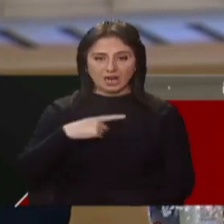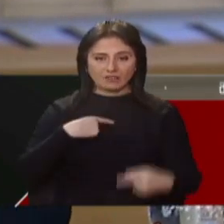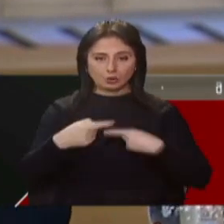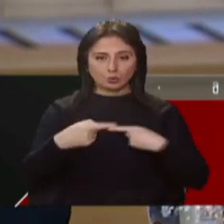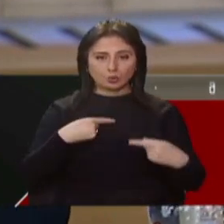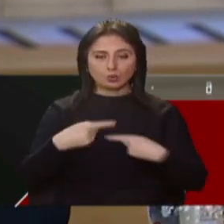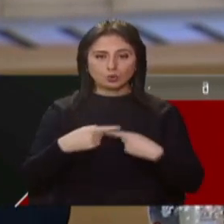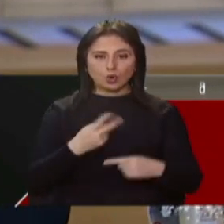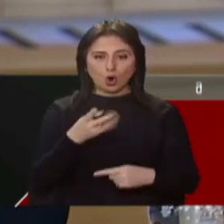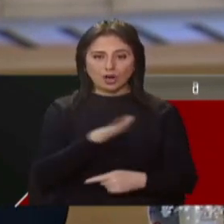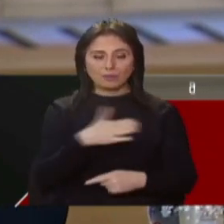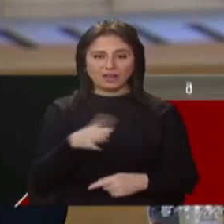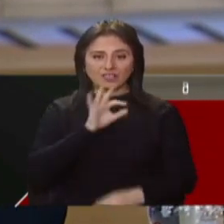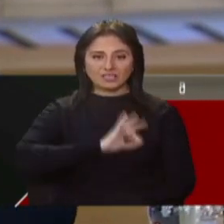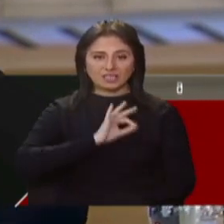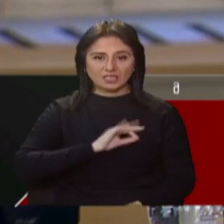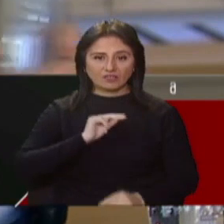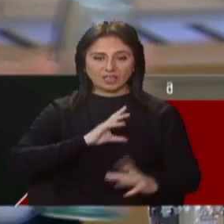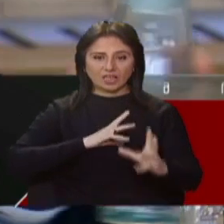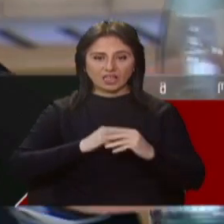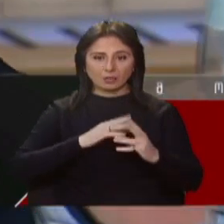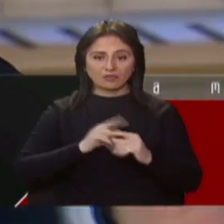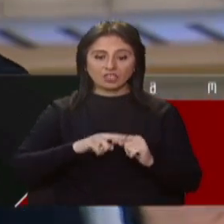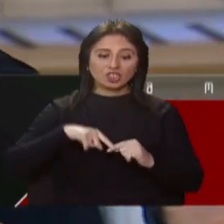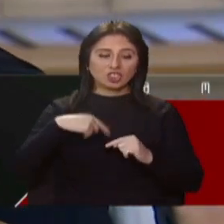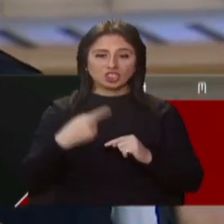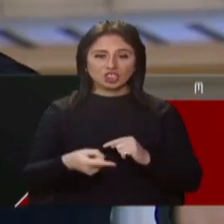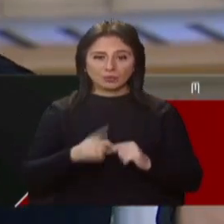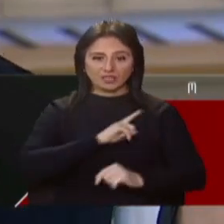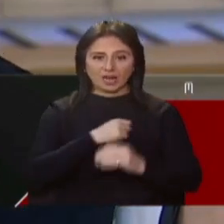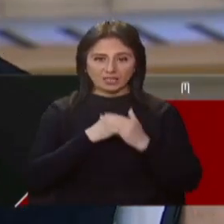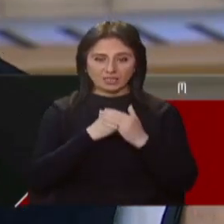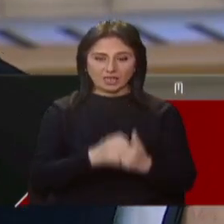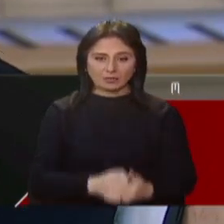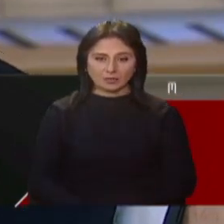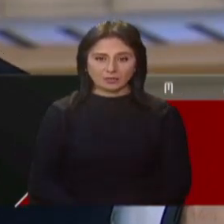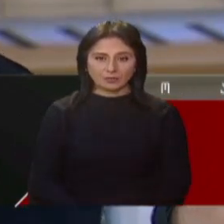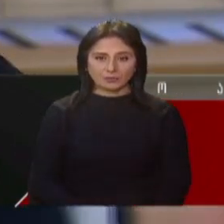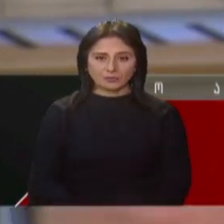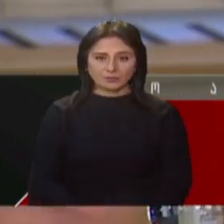საქართველოს შორის ორმხრივად სასარგებლო თანამშრომლობის შემდგომ გაძლიერებას.